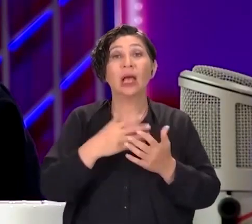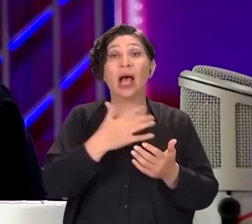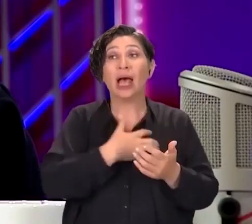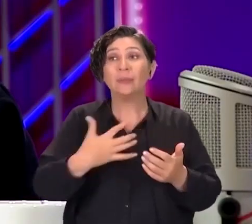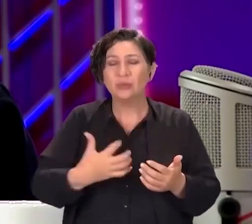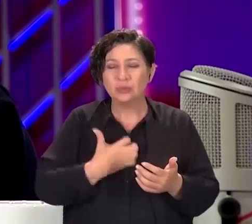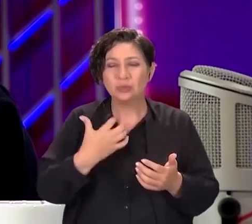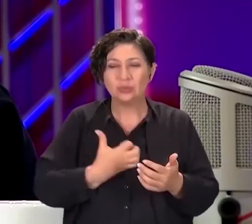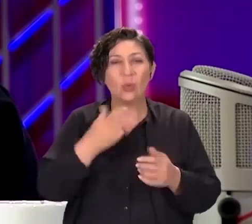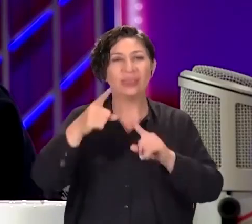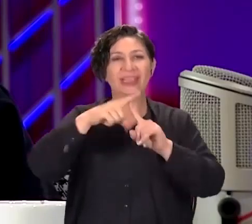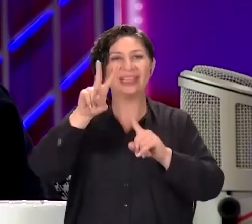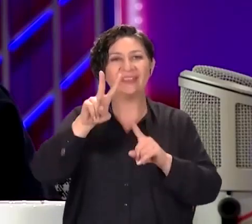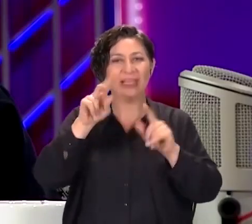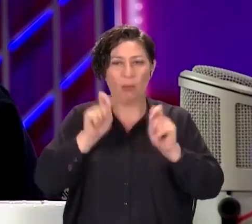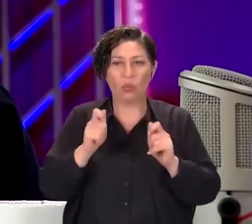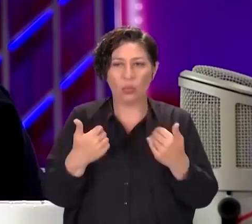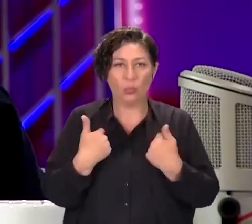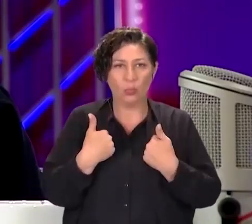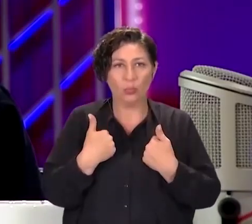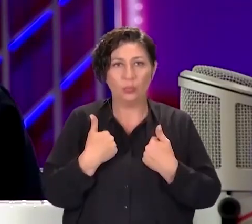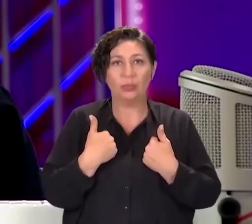Annemin üzüntüsüyle o programı yapıyordum ben.